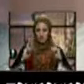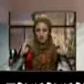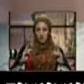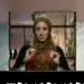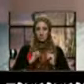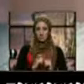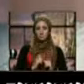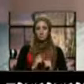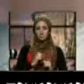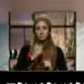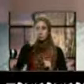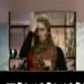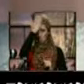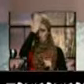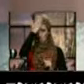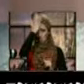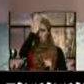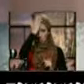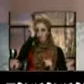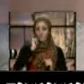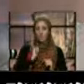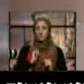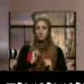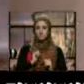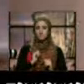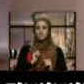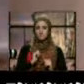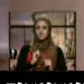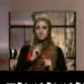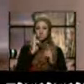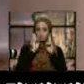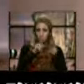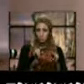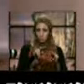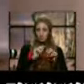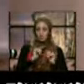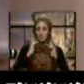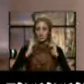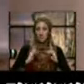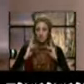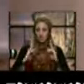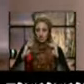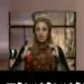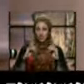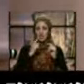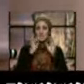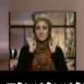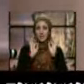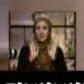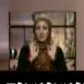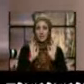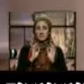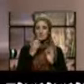الله عنه لا يعني ما ضرب امرأة قط لكن كان شغل الدرة بتاعته. هذا مكان